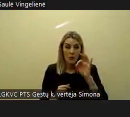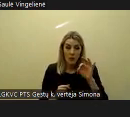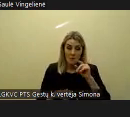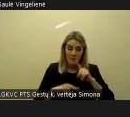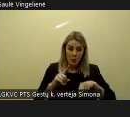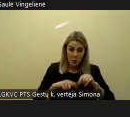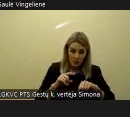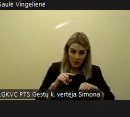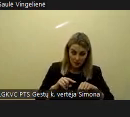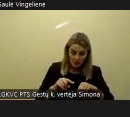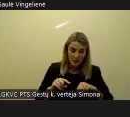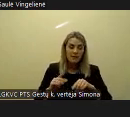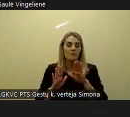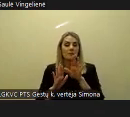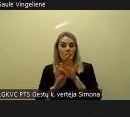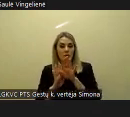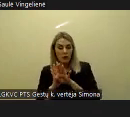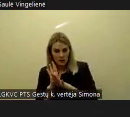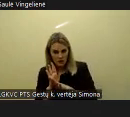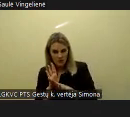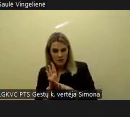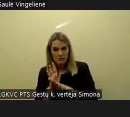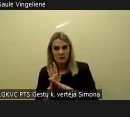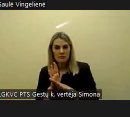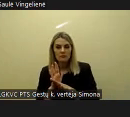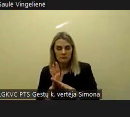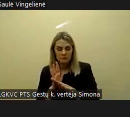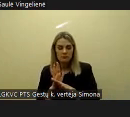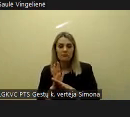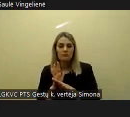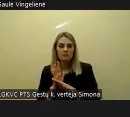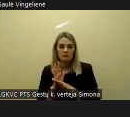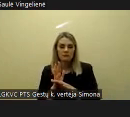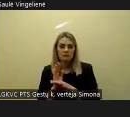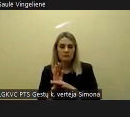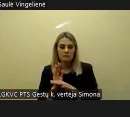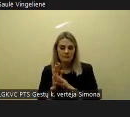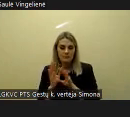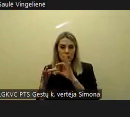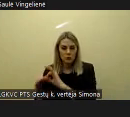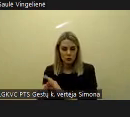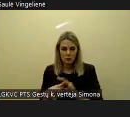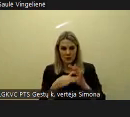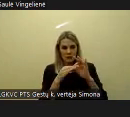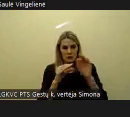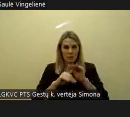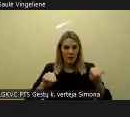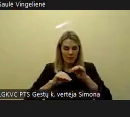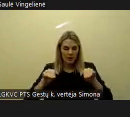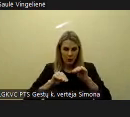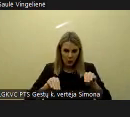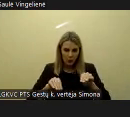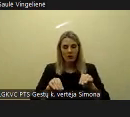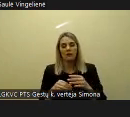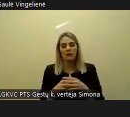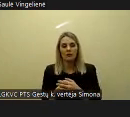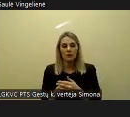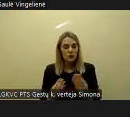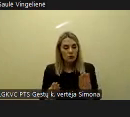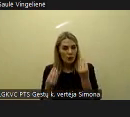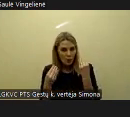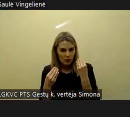apie programą ir susiejimą jos su pedagogika, su dėstymu, su mokymu,